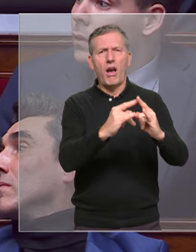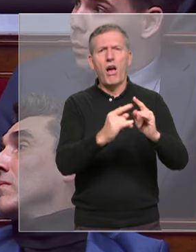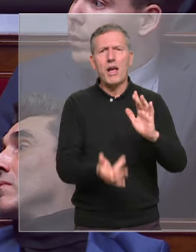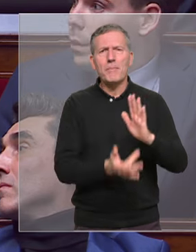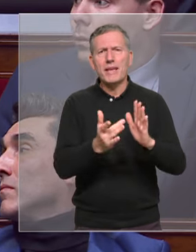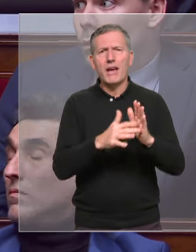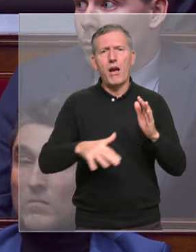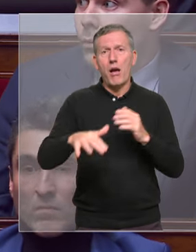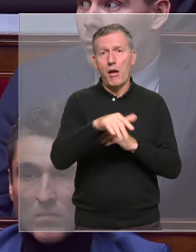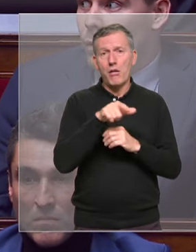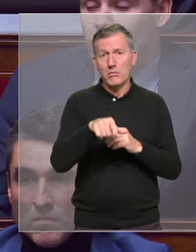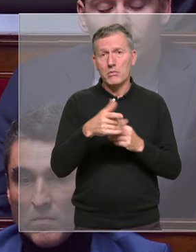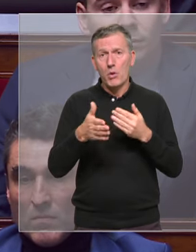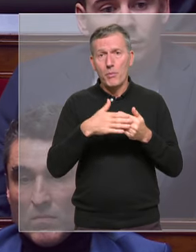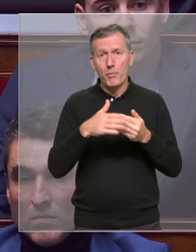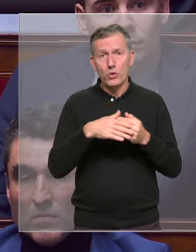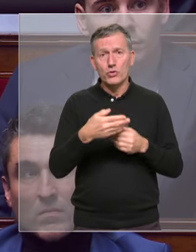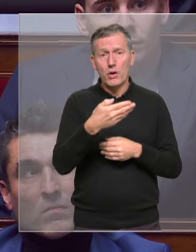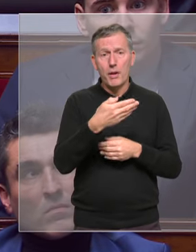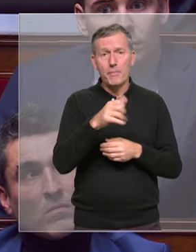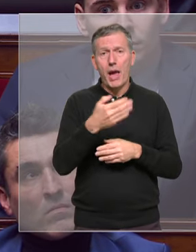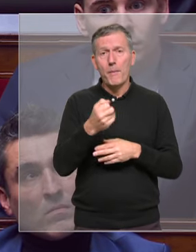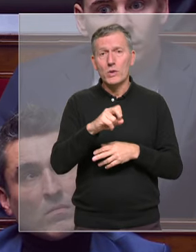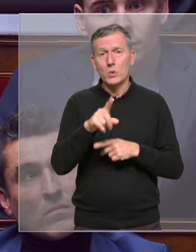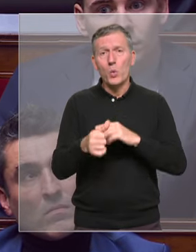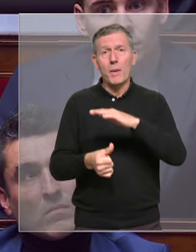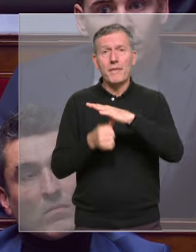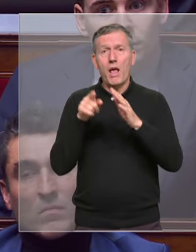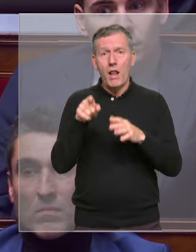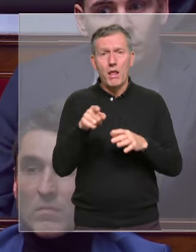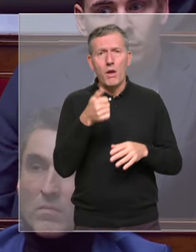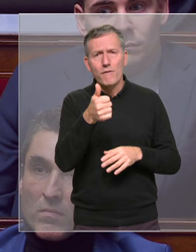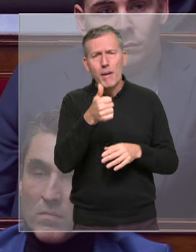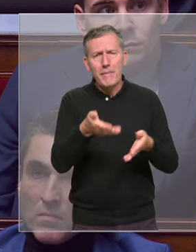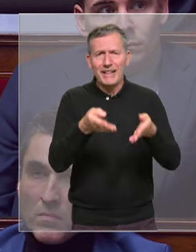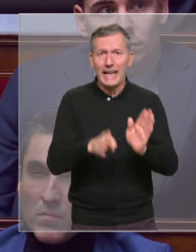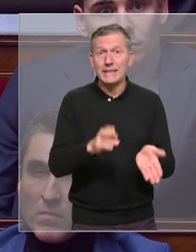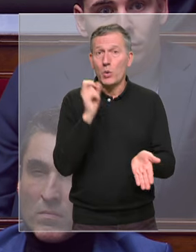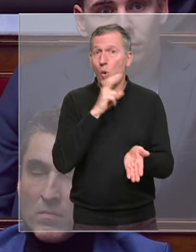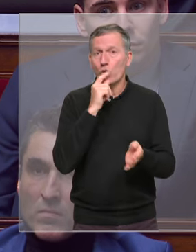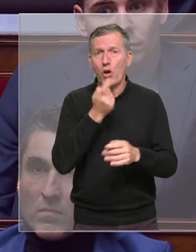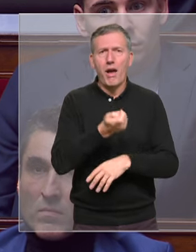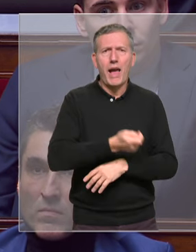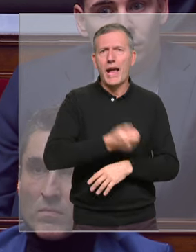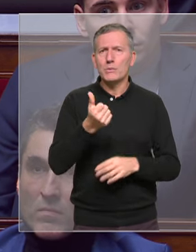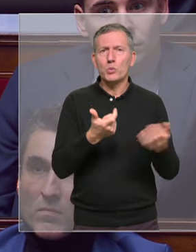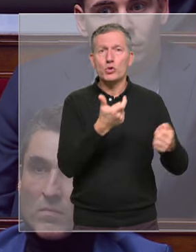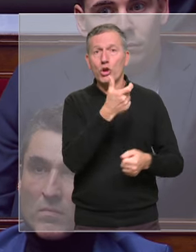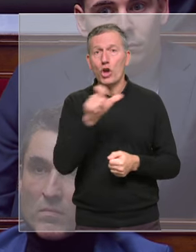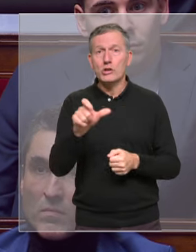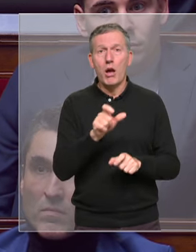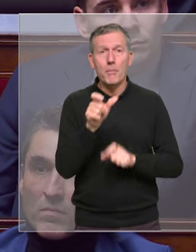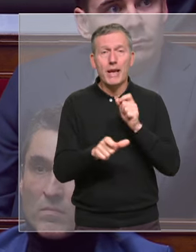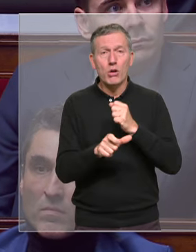installé au stade de Cavani, en périphérie de Mamoudzou, vous avez décidé un peu dans l'urgence d'expulser 200 migrants.